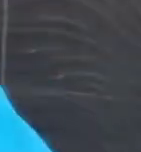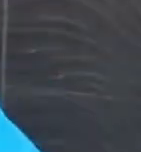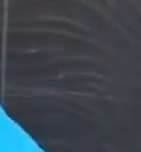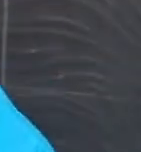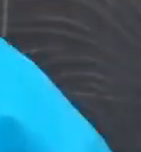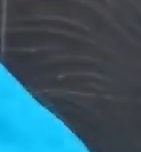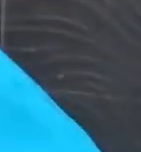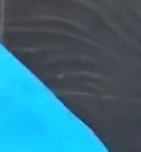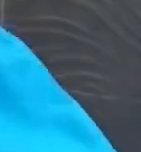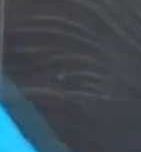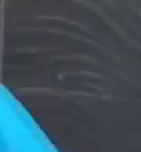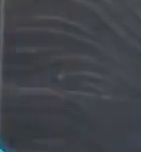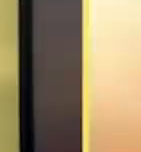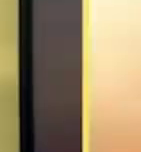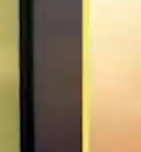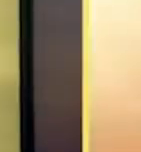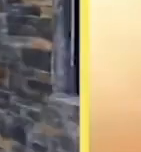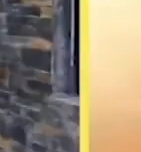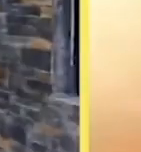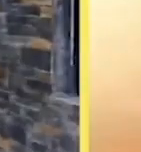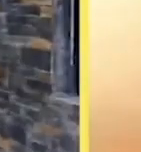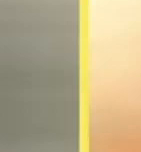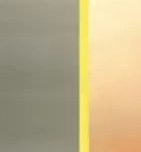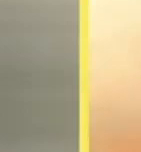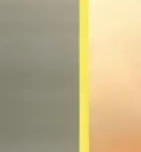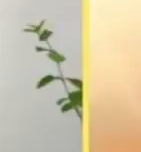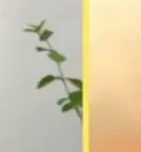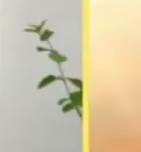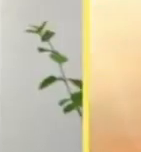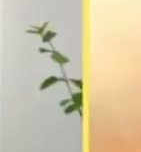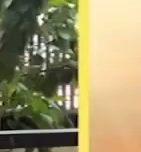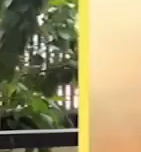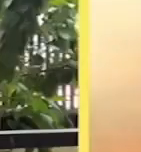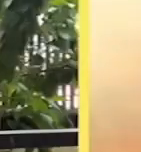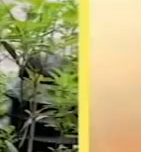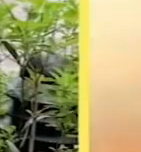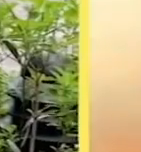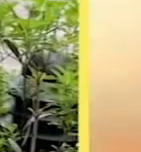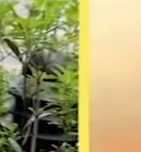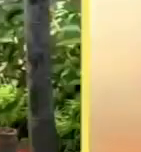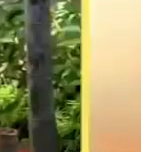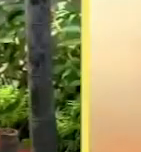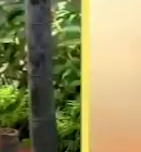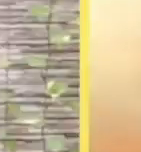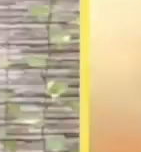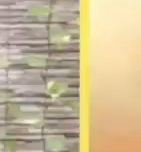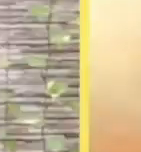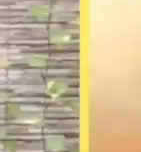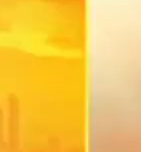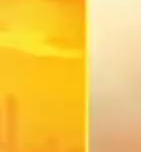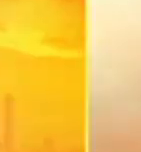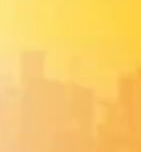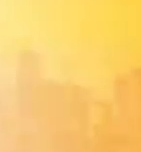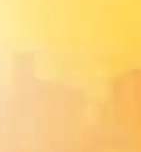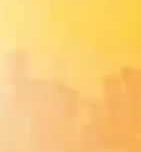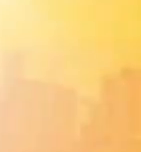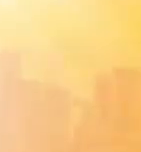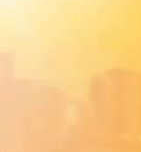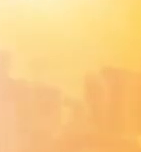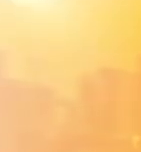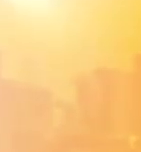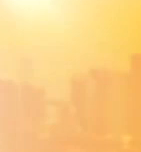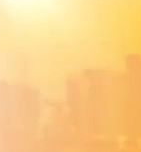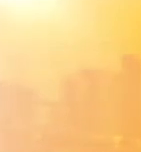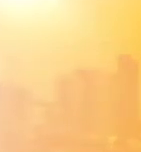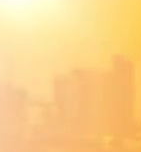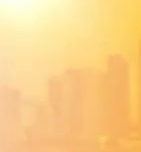ang saya-saya. Sa unang hirit, unang hirit, unang hirit, mangunguna ka.